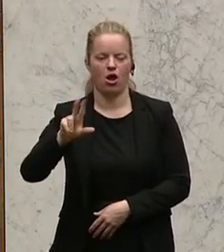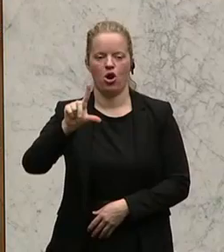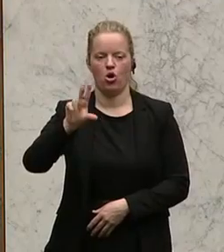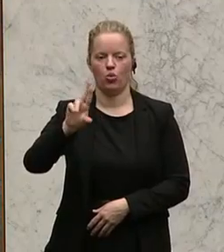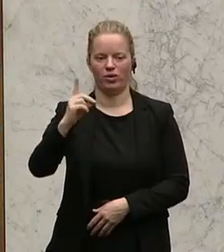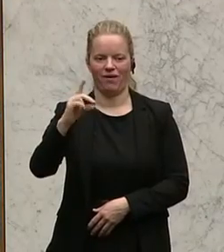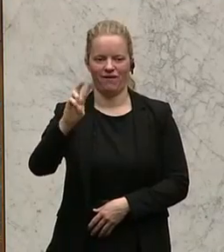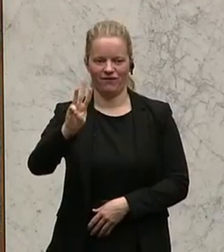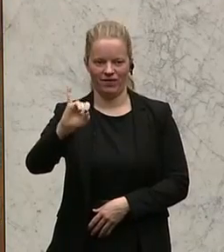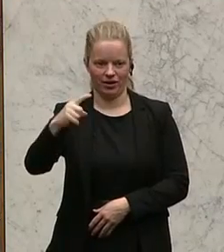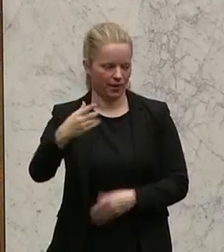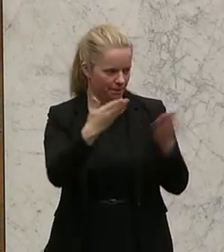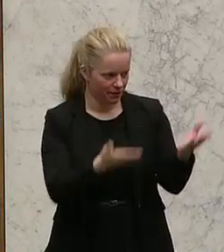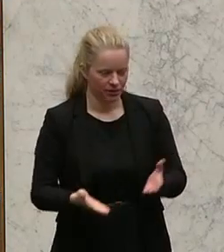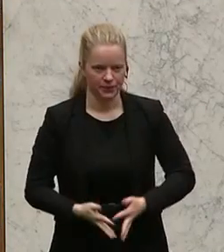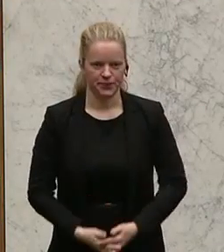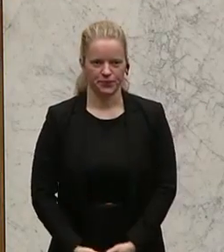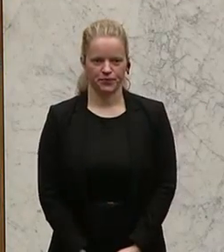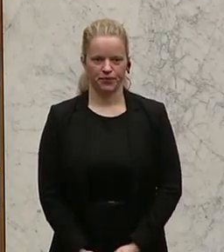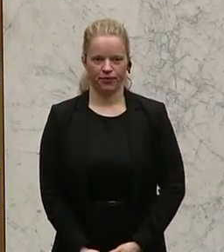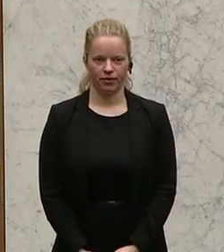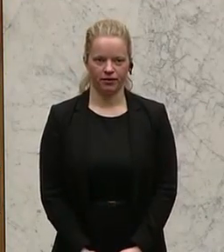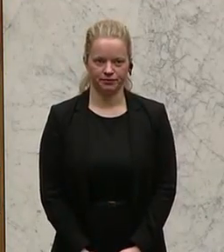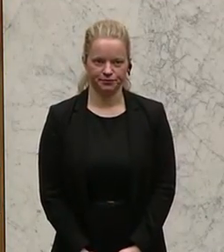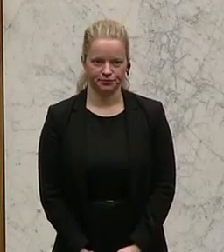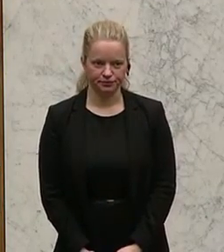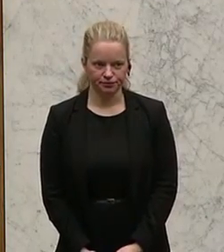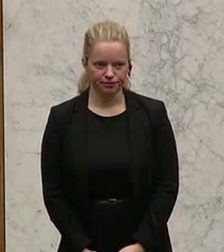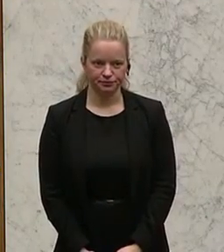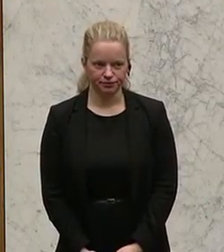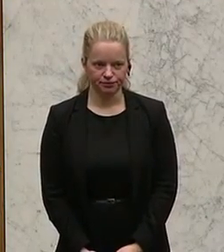Das Sozialsystem wird sonst zusammenkrachen, sagte Robert Luger vom Team Stronach.